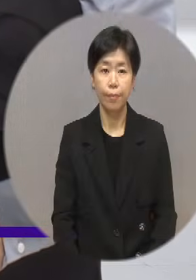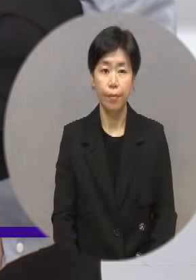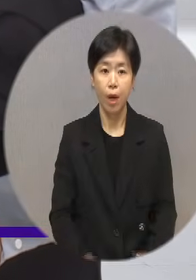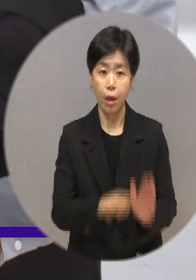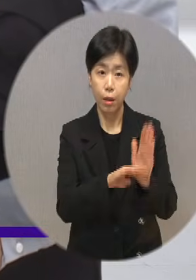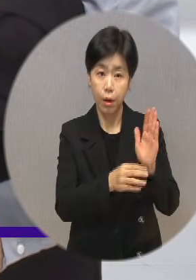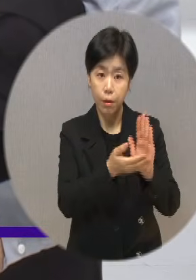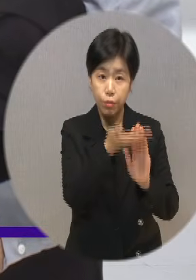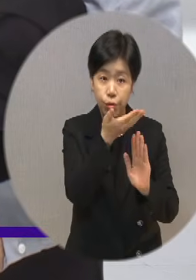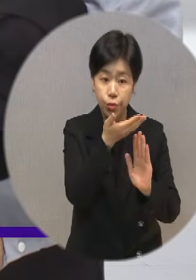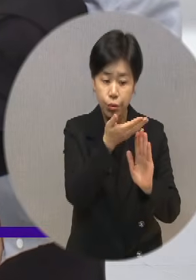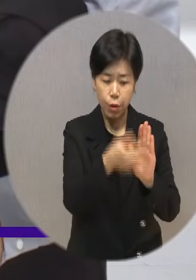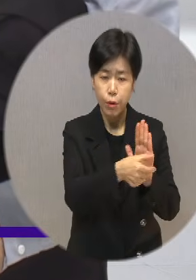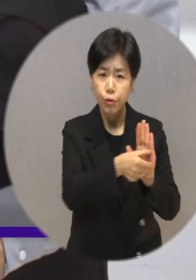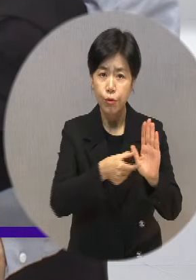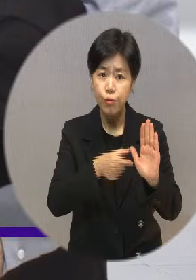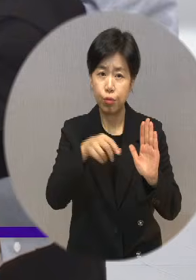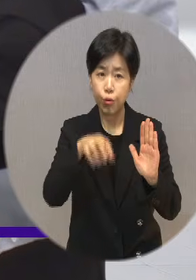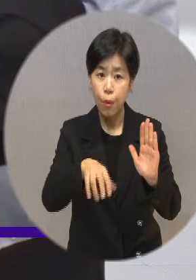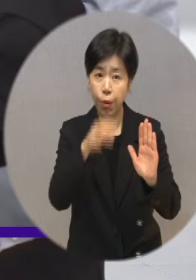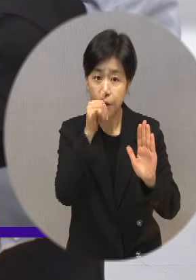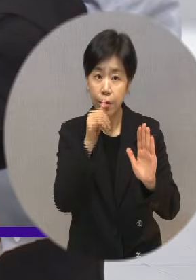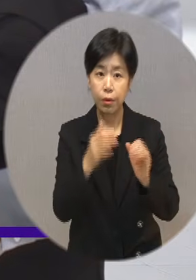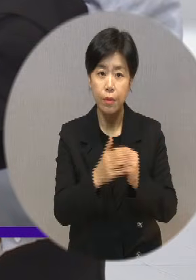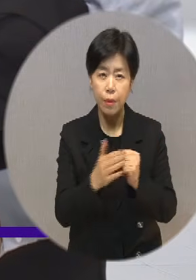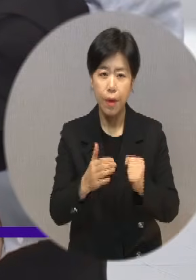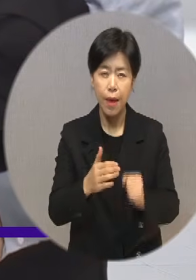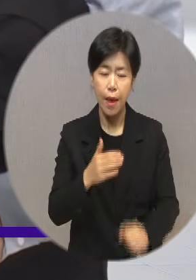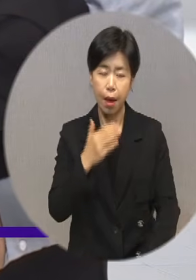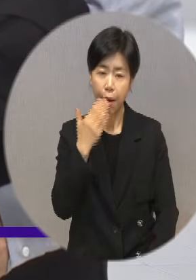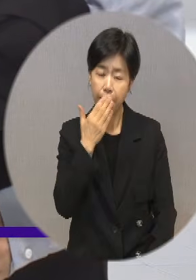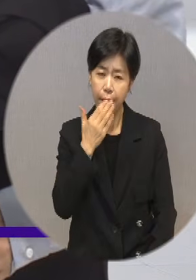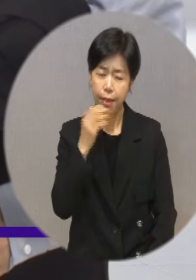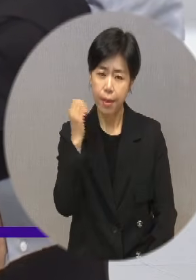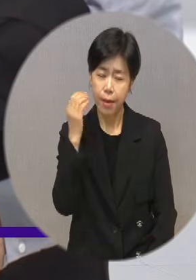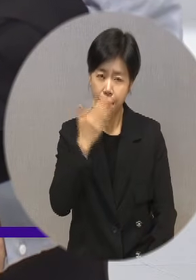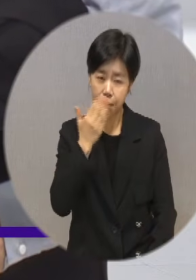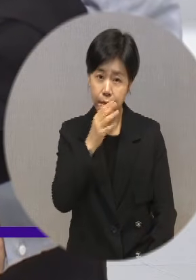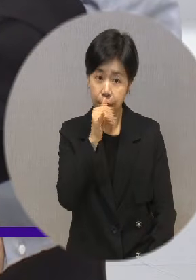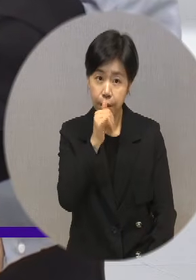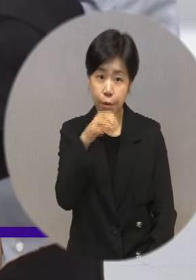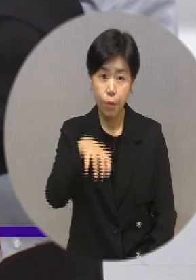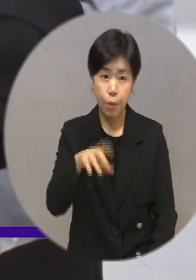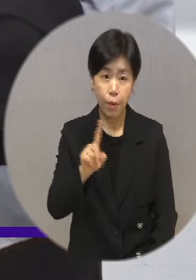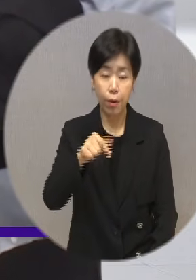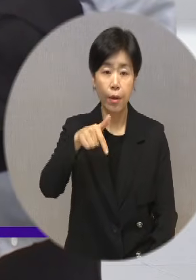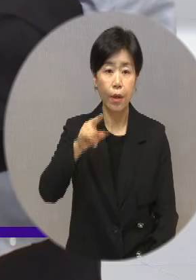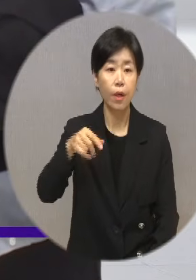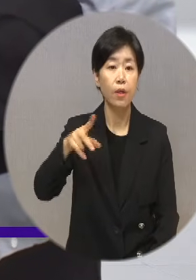남과 북의 중간에 있어 담백한 맛의 고급 의뢰 음식이 발달했던 개성.